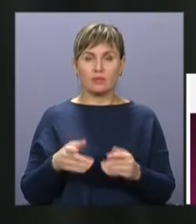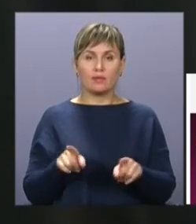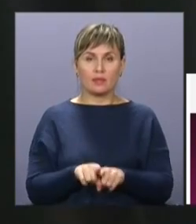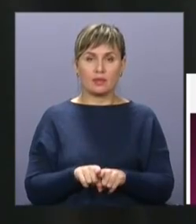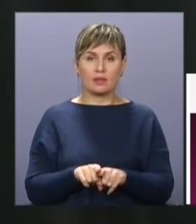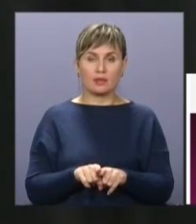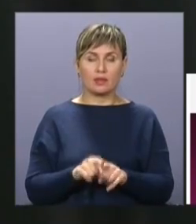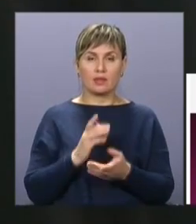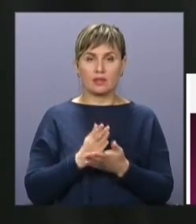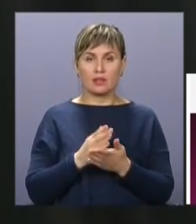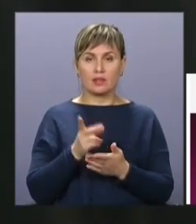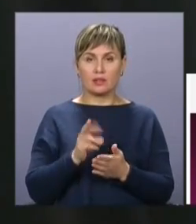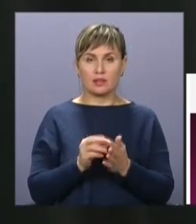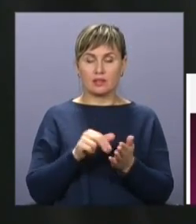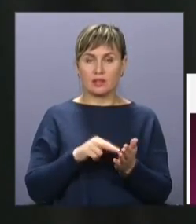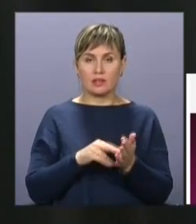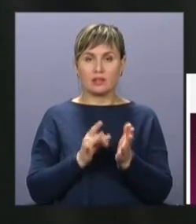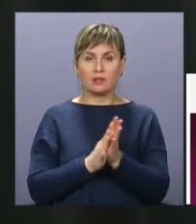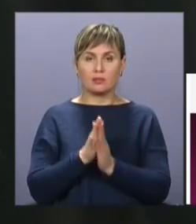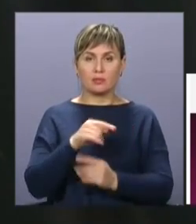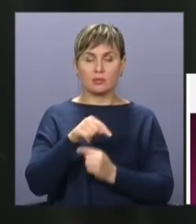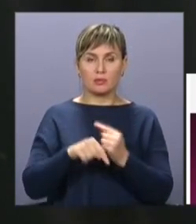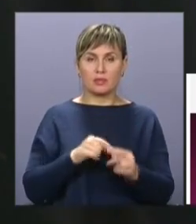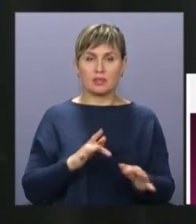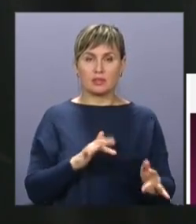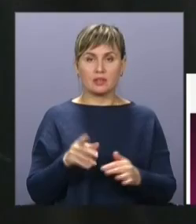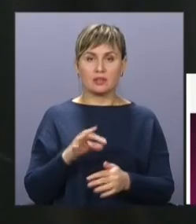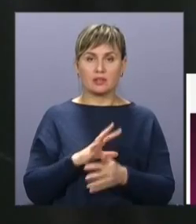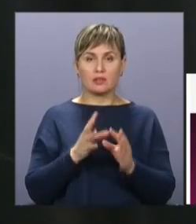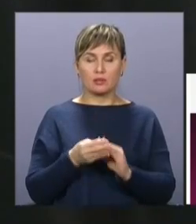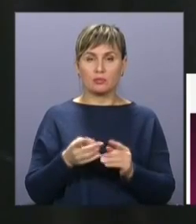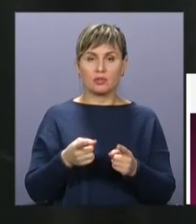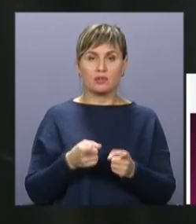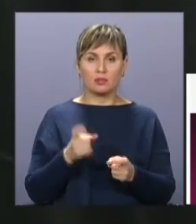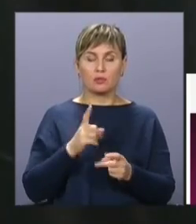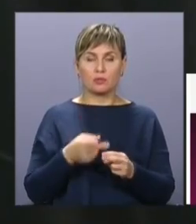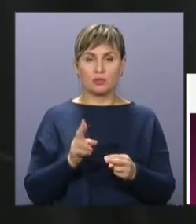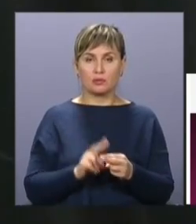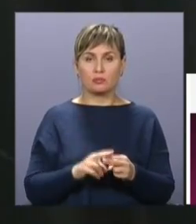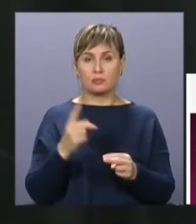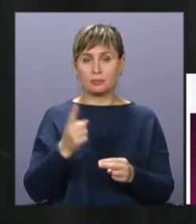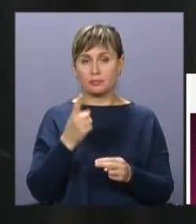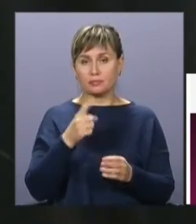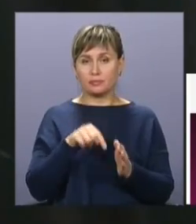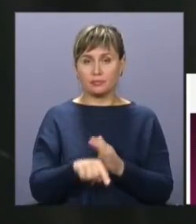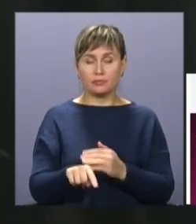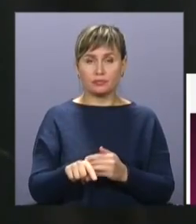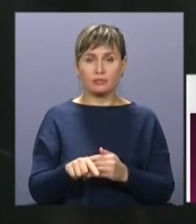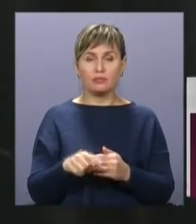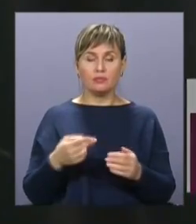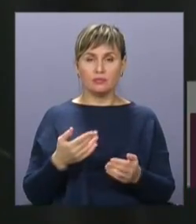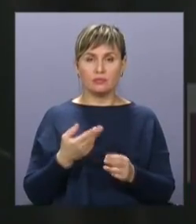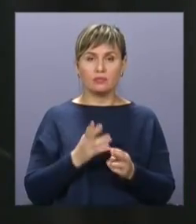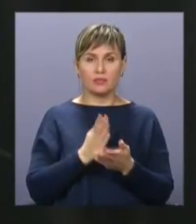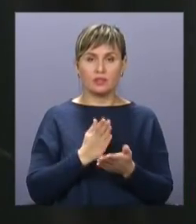является стимулом для роста предпринимательской деятельности, для вообще привлекательности, потому что первые этажи на этих